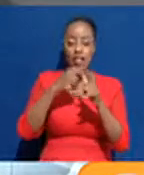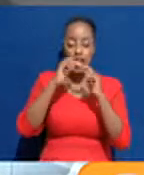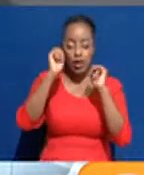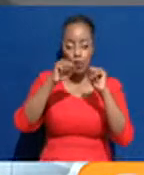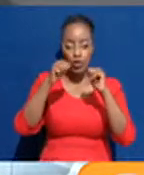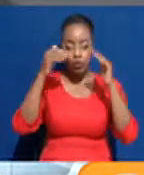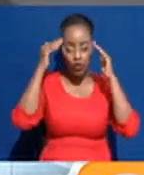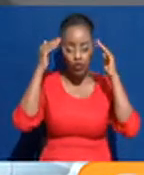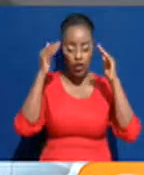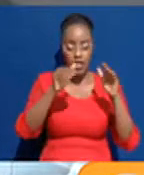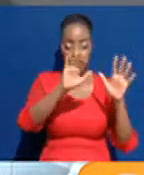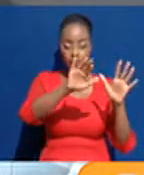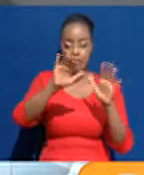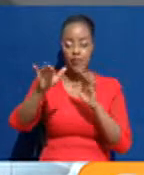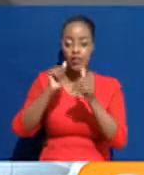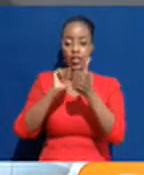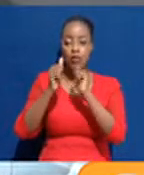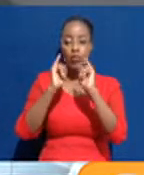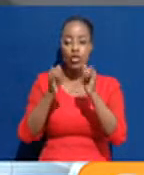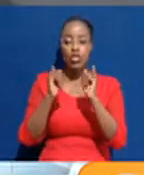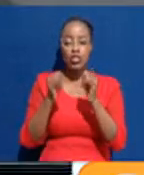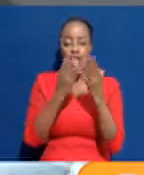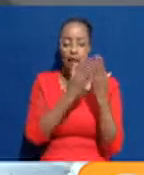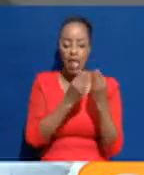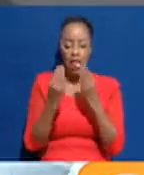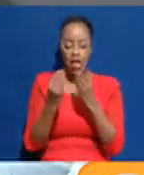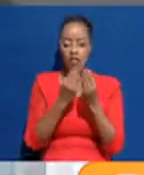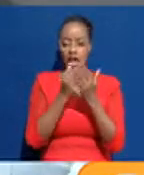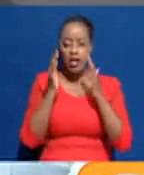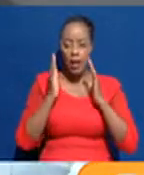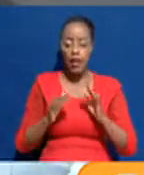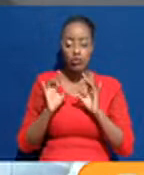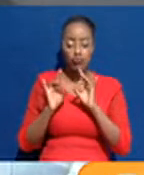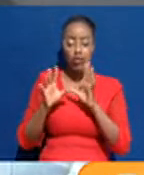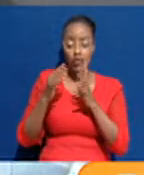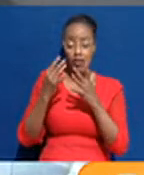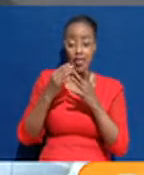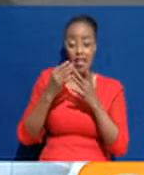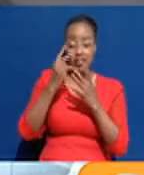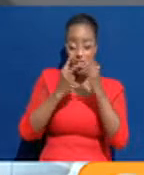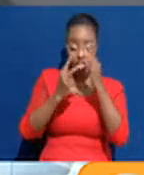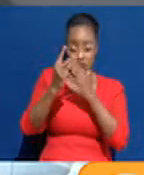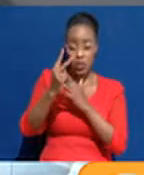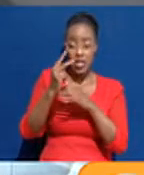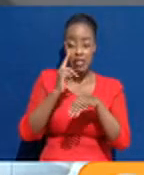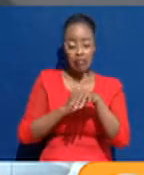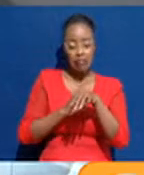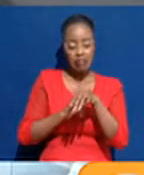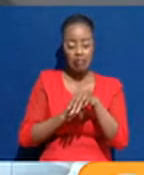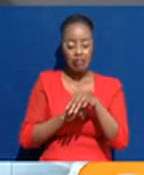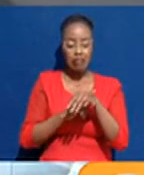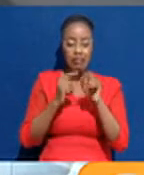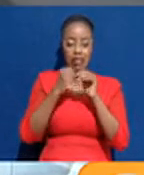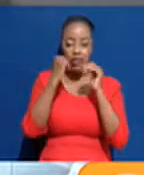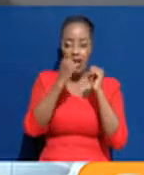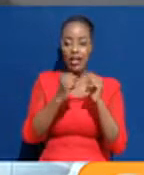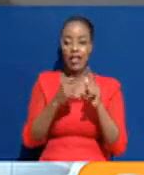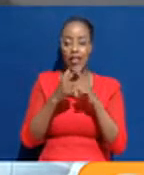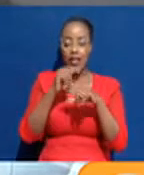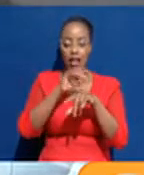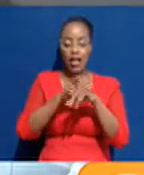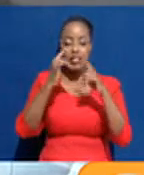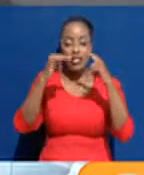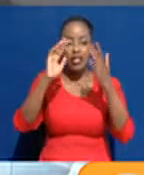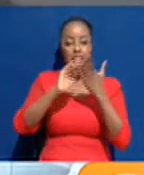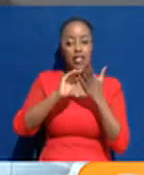kumwangazia. Tukigeukia spoti, ni kwamba sio rahisi kwa mtu kuacha ndoto yake, ila wakati mwingine hulazimika na kupata